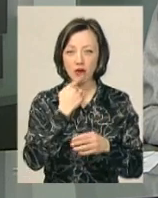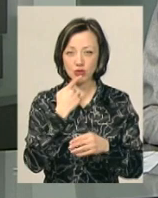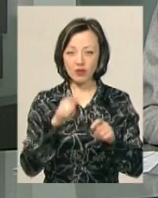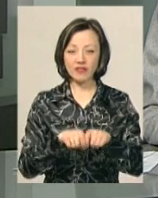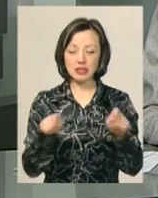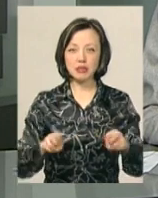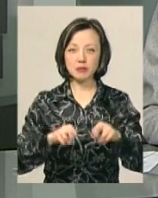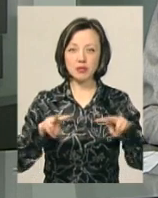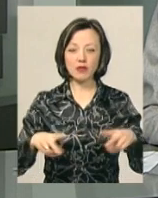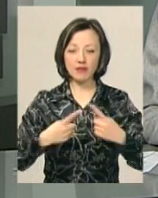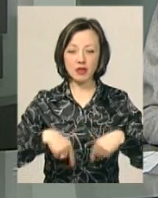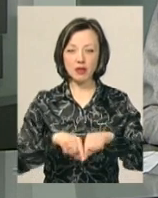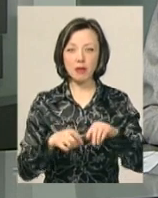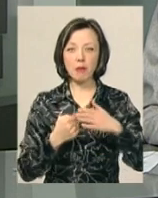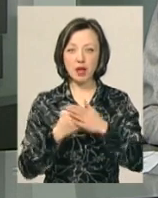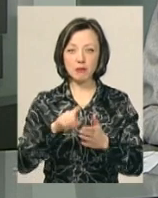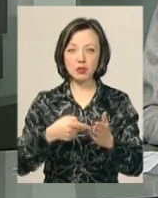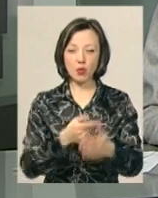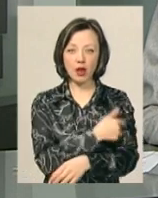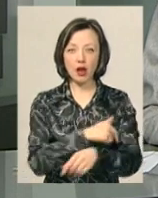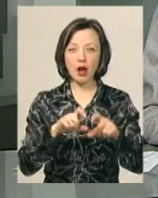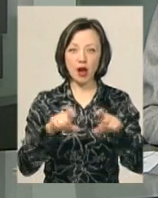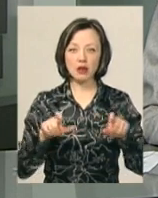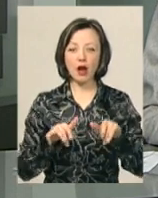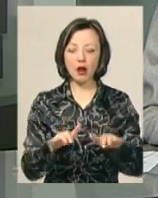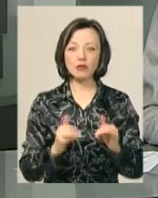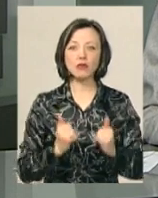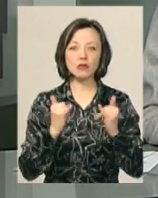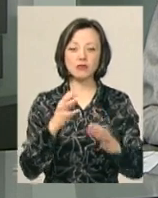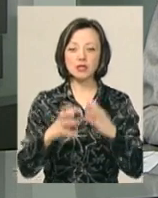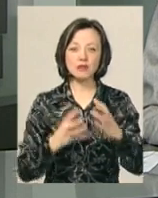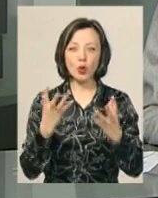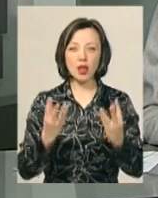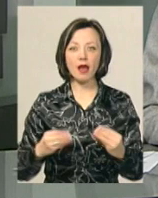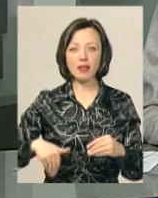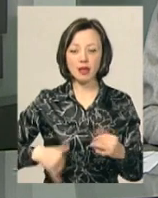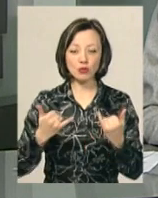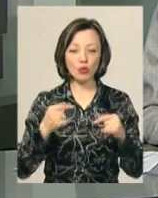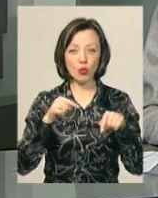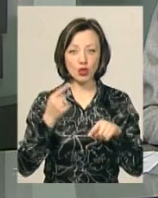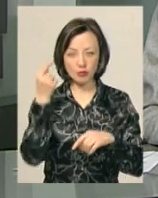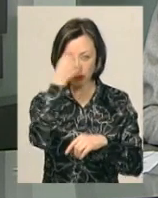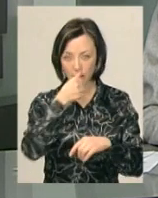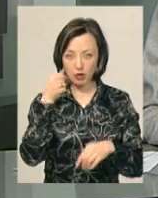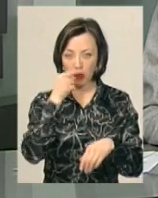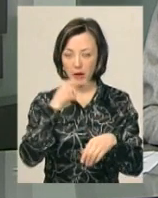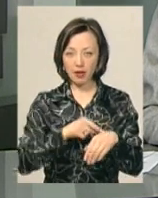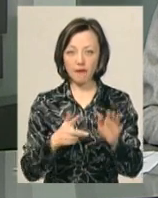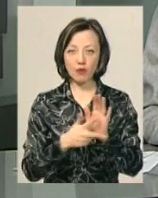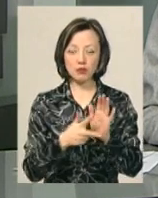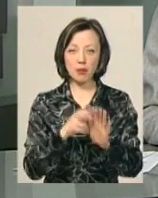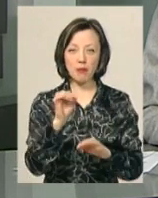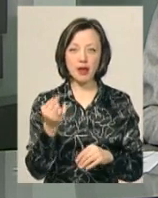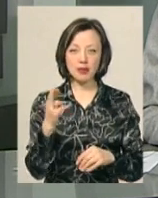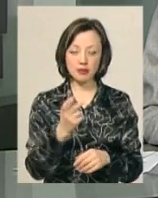спеціалізоване відділення на базі Хмельницької міської лікарні. Акцію влаштували до Всесвітнього дня нирки, який цьогоріч припадає на 8 березня. Більше